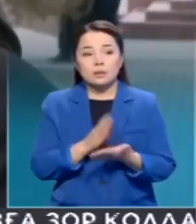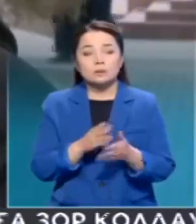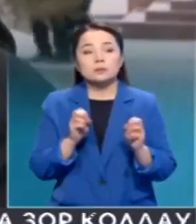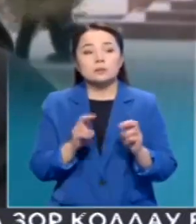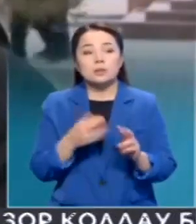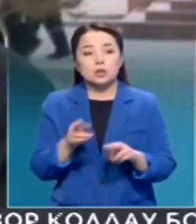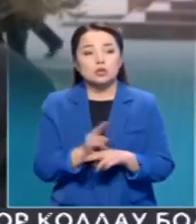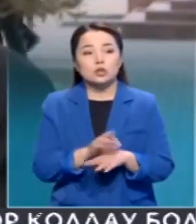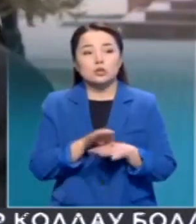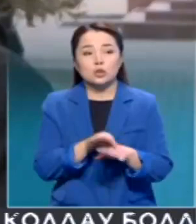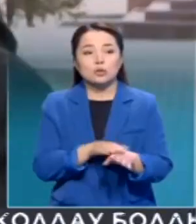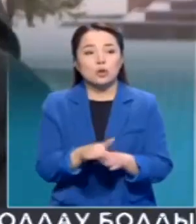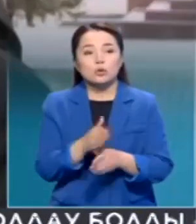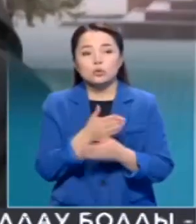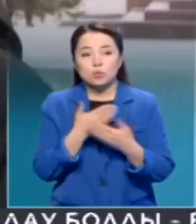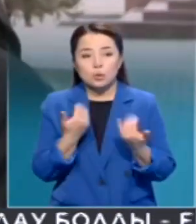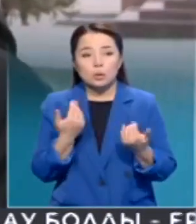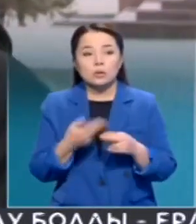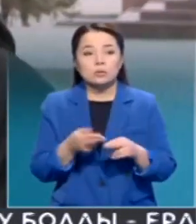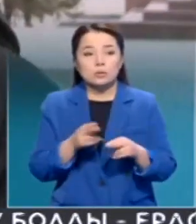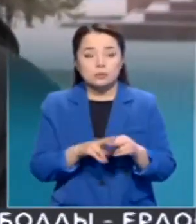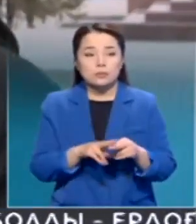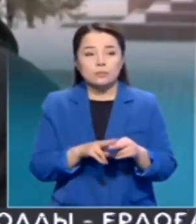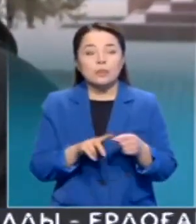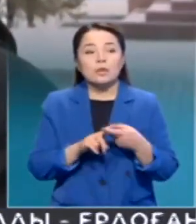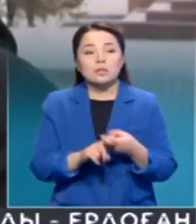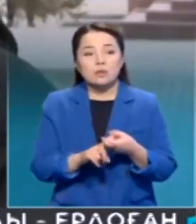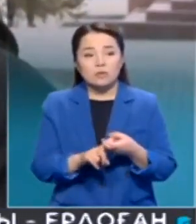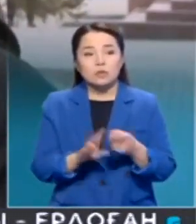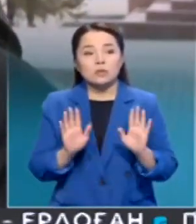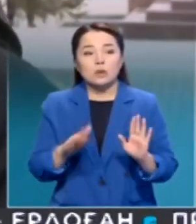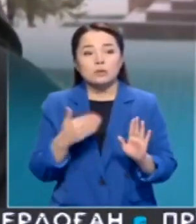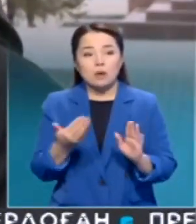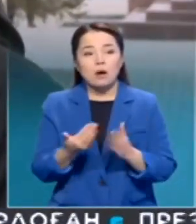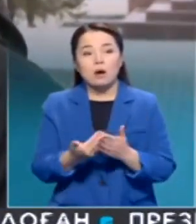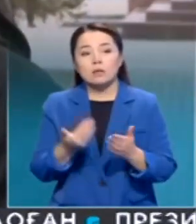арнайы ем жоқ. Сондықтан бұл инфекцияның тек қана алдын алу керек.